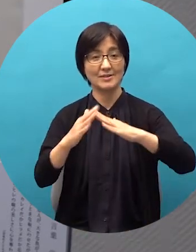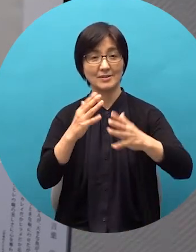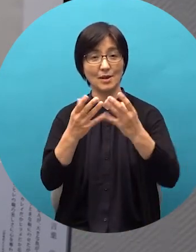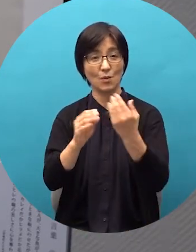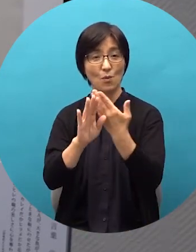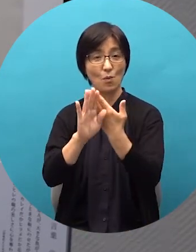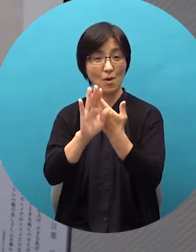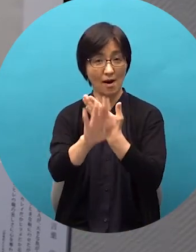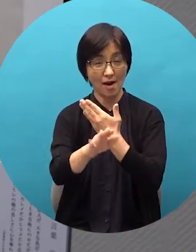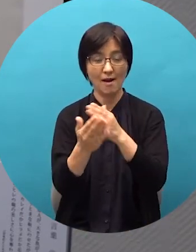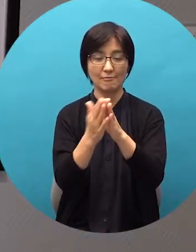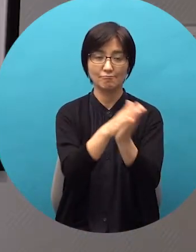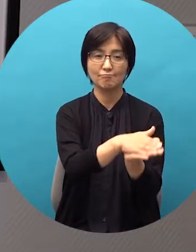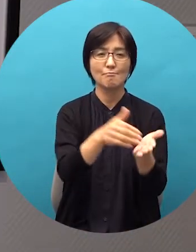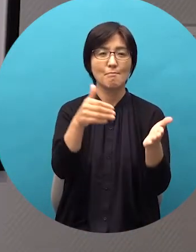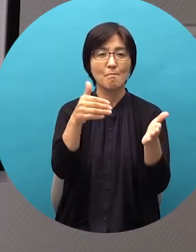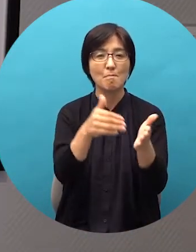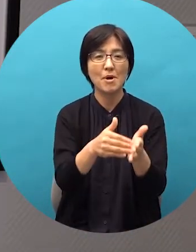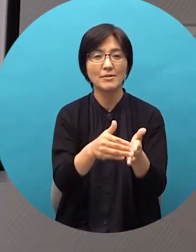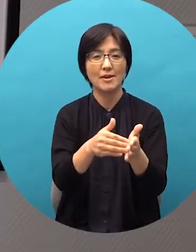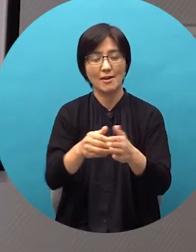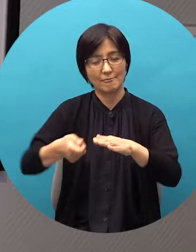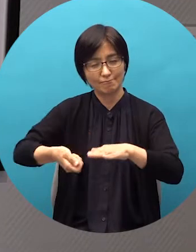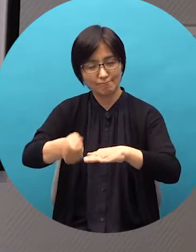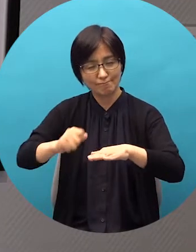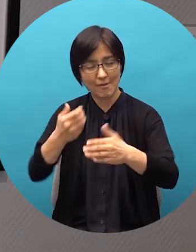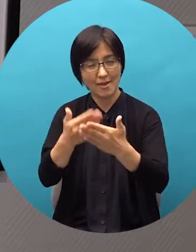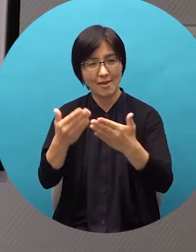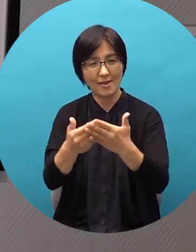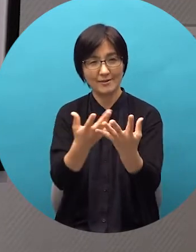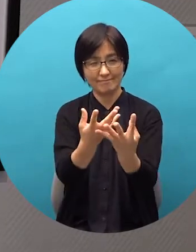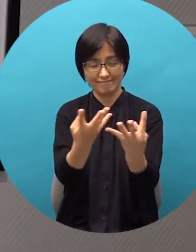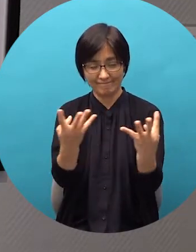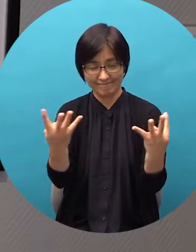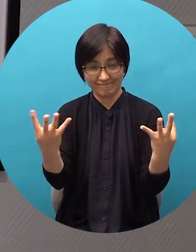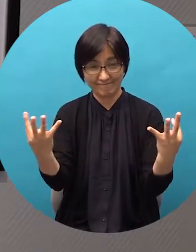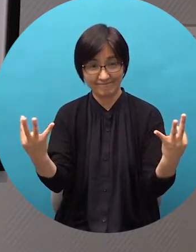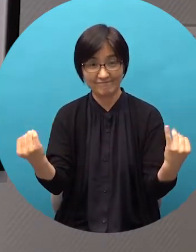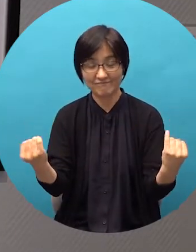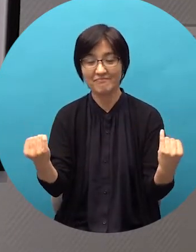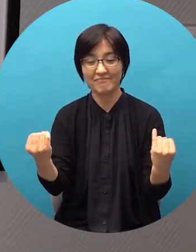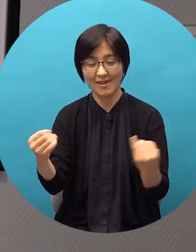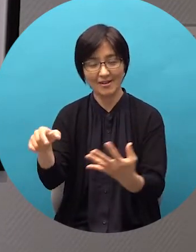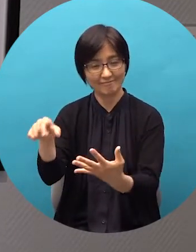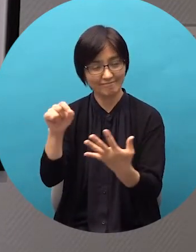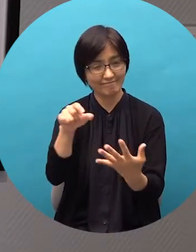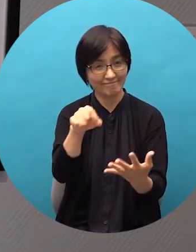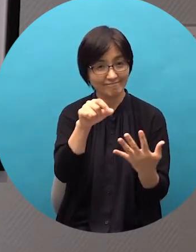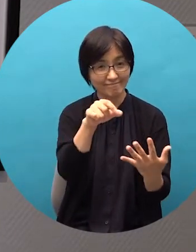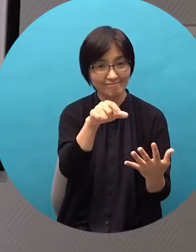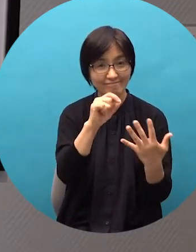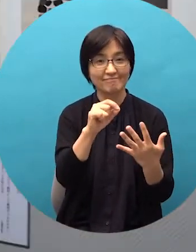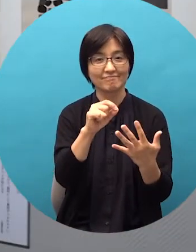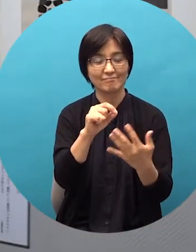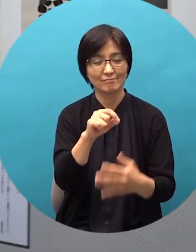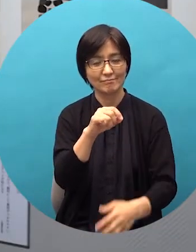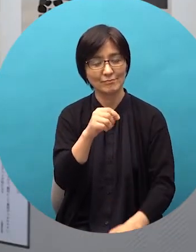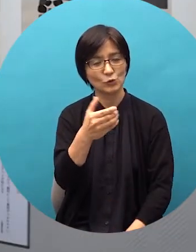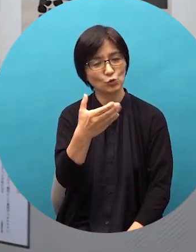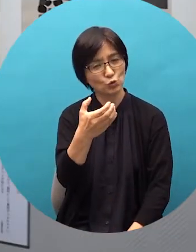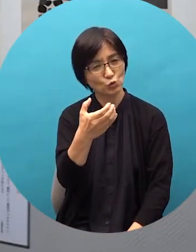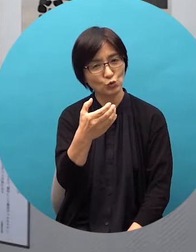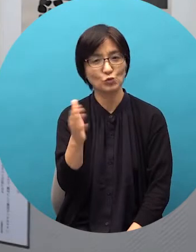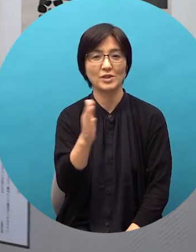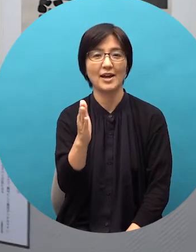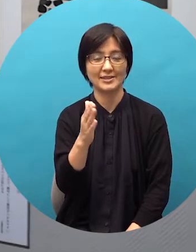では戦後から晩年までの半世紀に及ぶ作品群の中から厳選されたおよそ90点